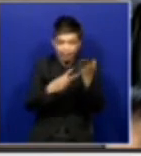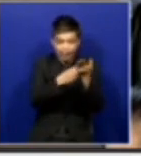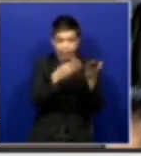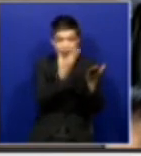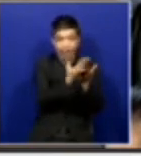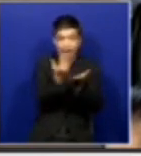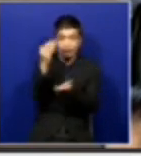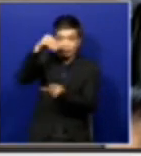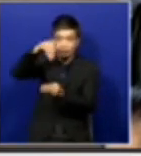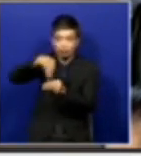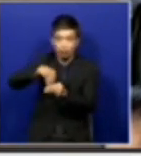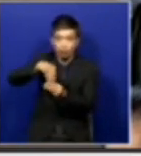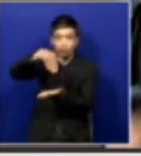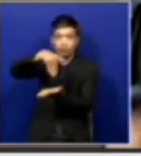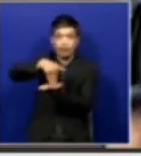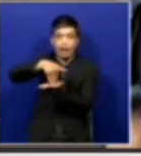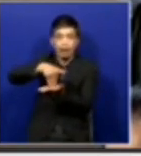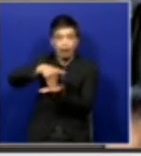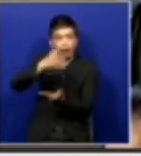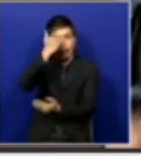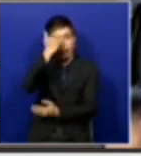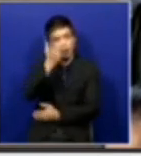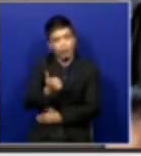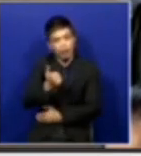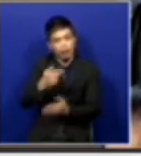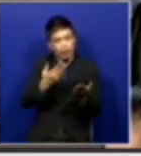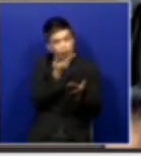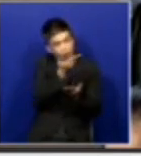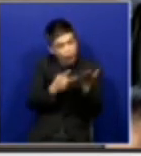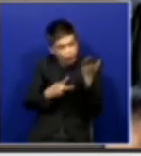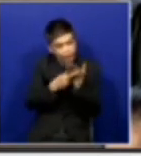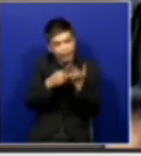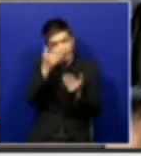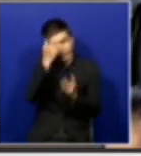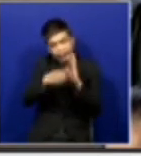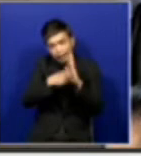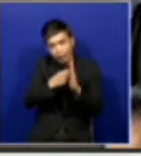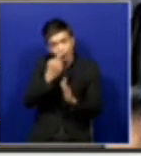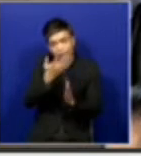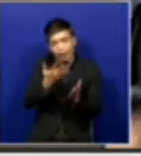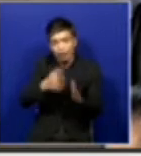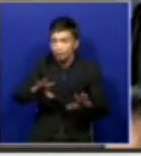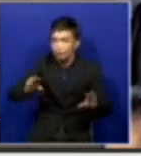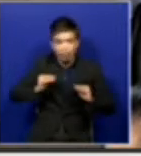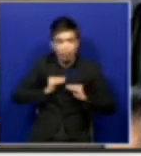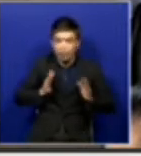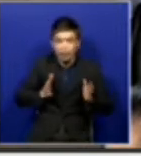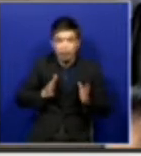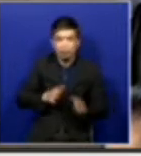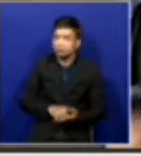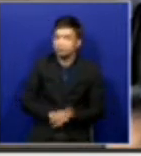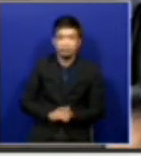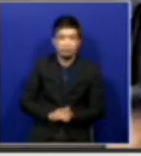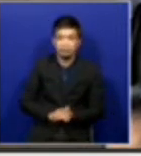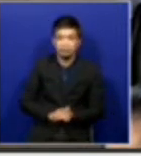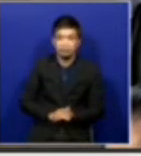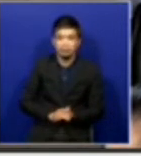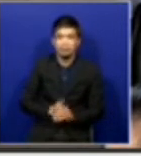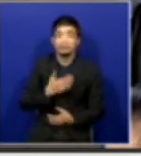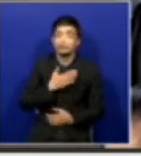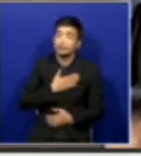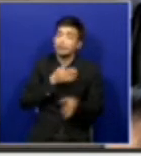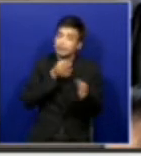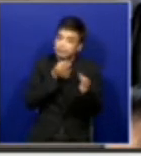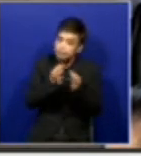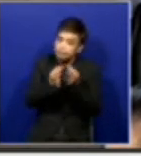แล้วแล้วมาขอตัดผมไม่ให้ตัดหรอกผมไม่เห็นด้วยในรายละเอียดอย่างนี้แล้วผมเรียนท่านประธาน